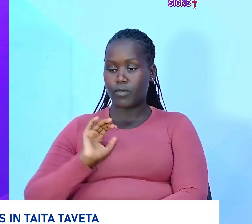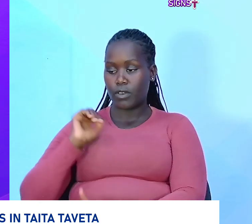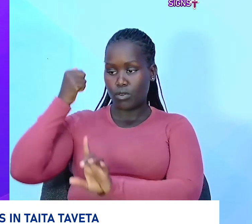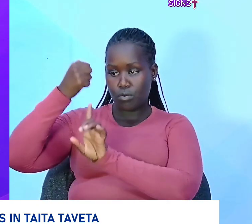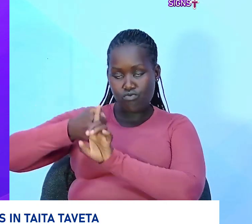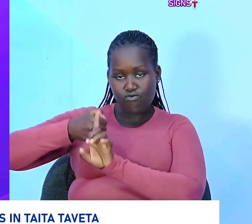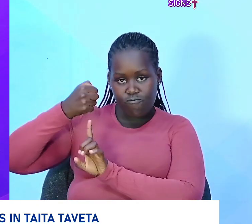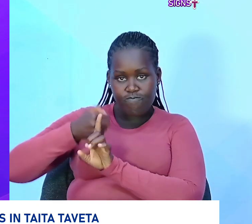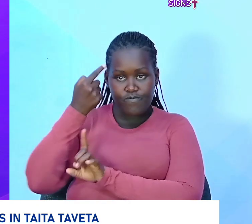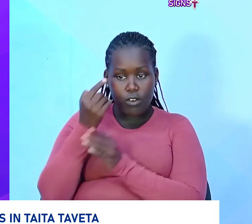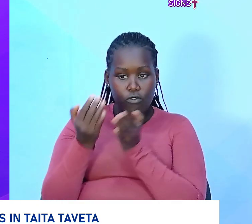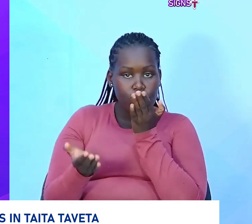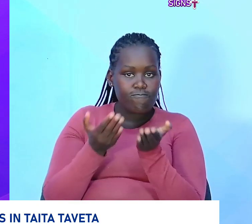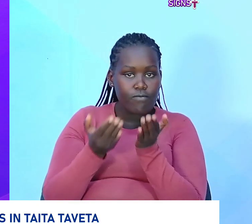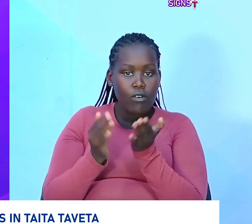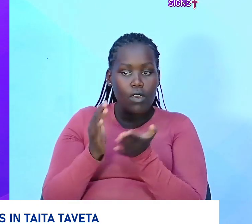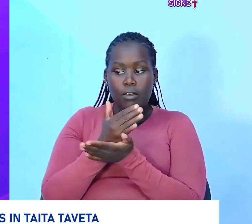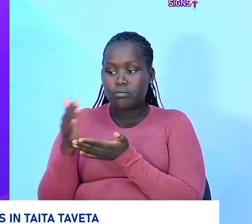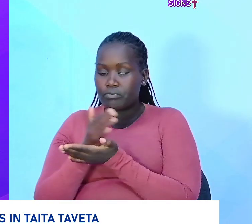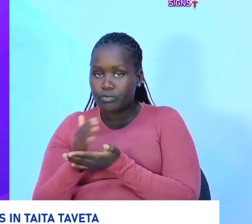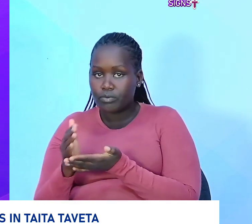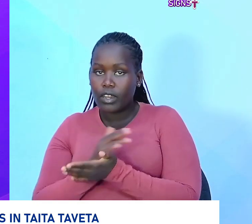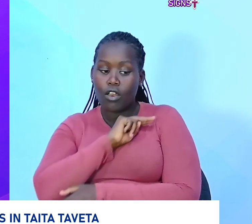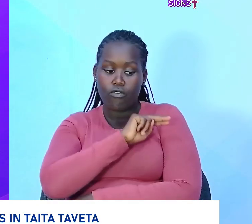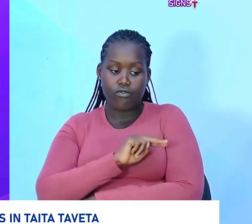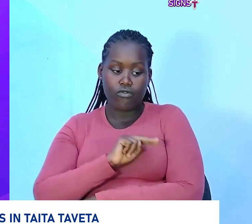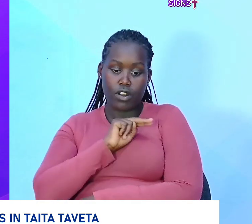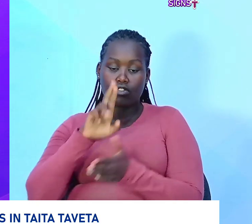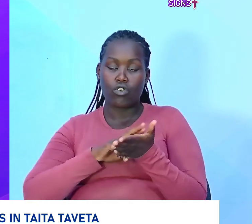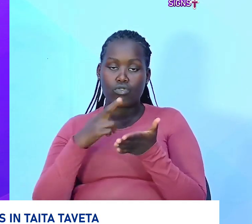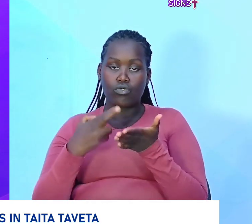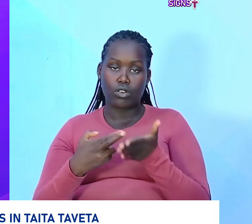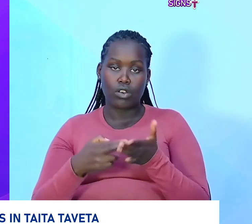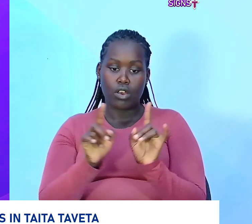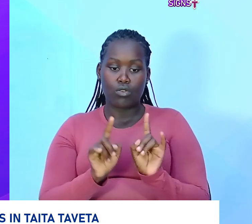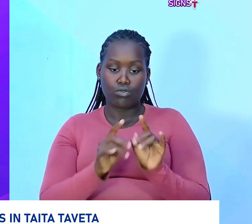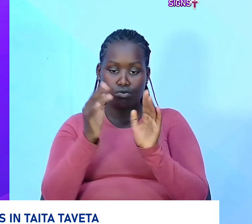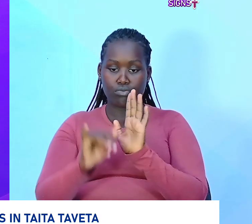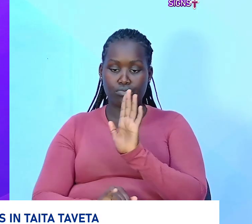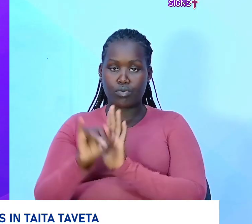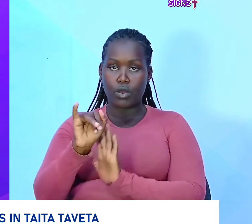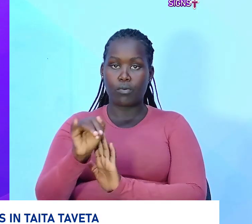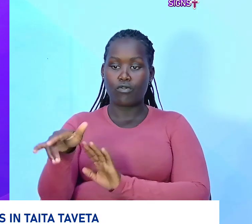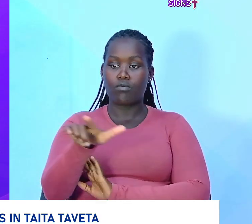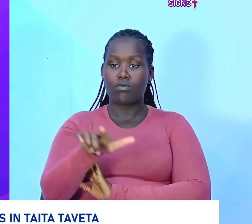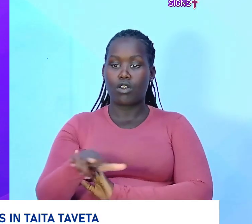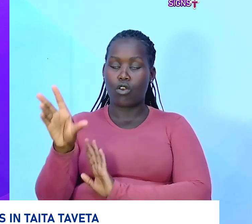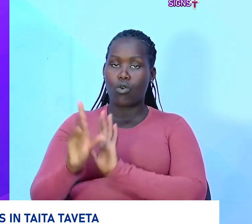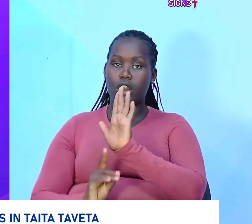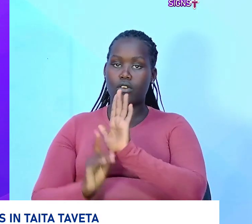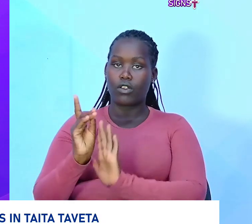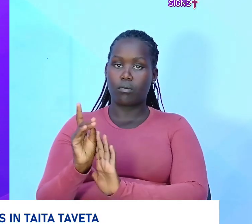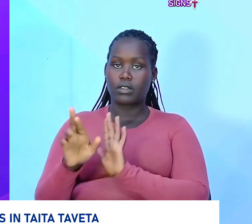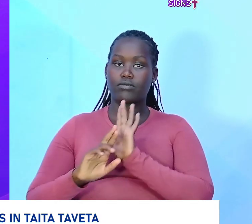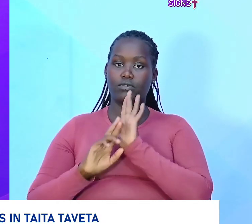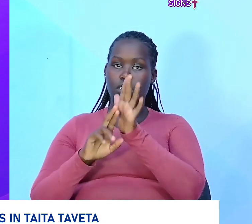advocate for fair distribution of natural resource wealth and improved local development